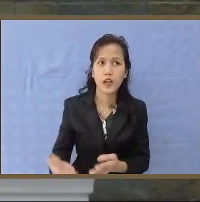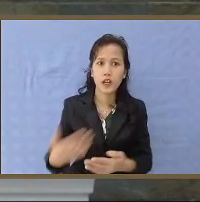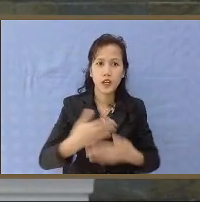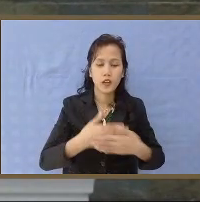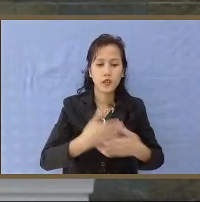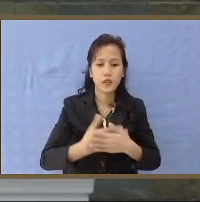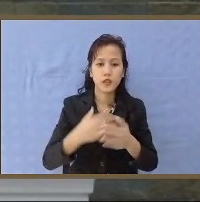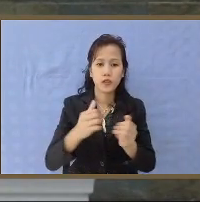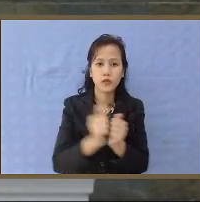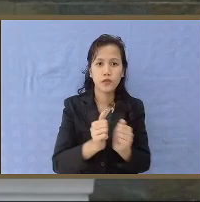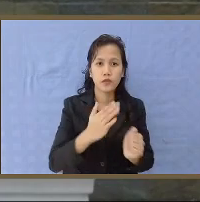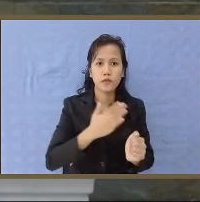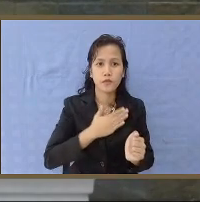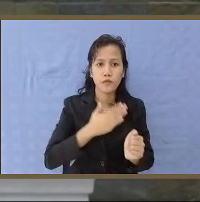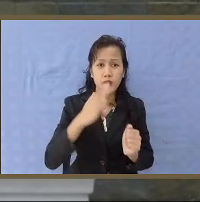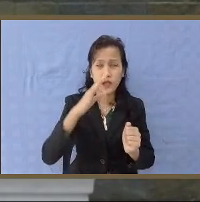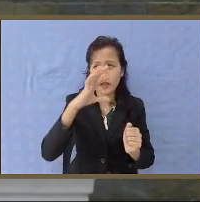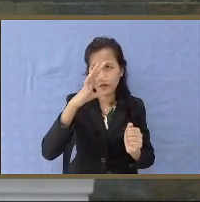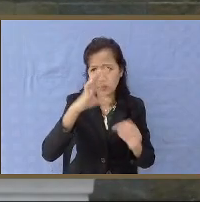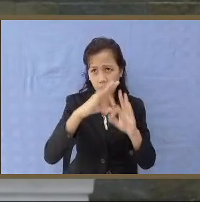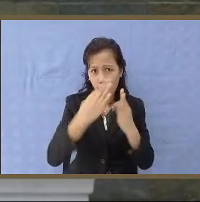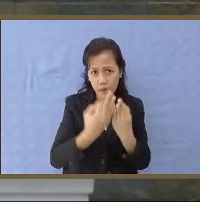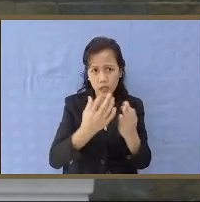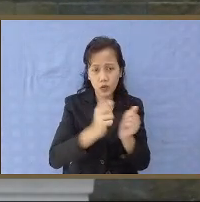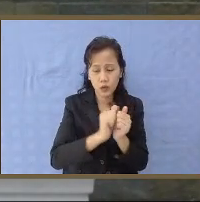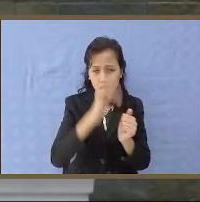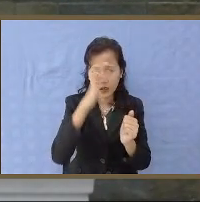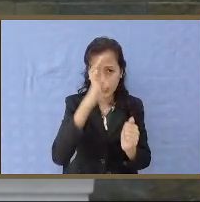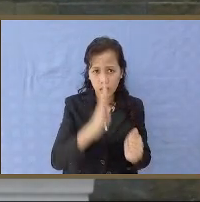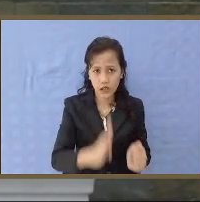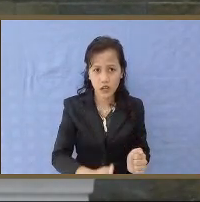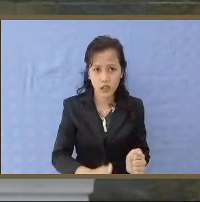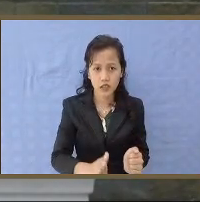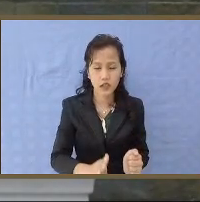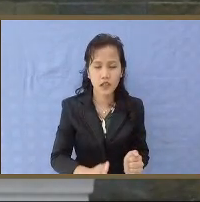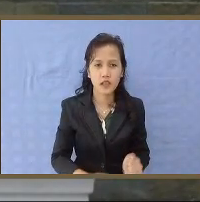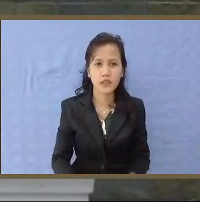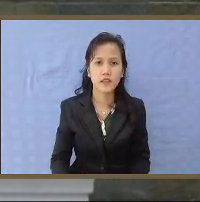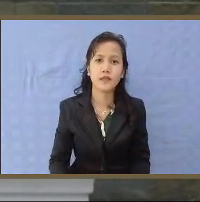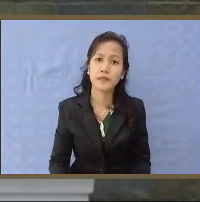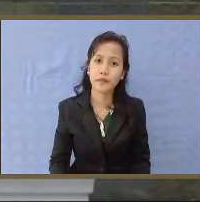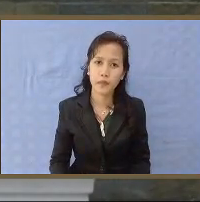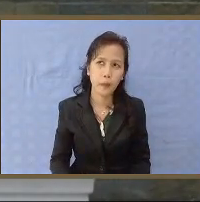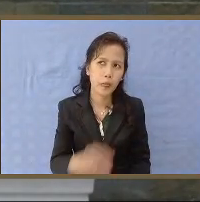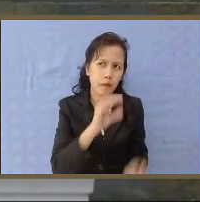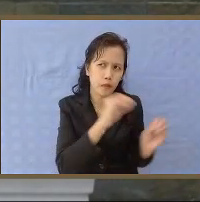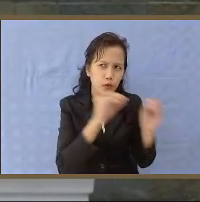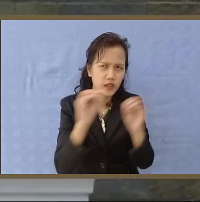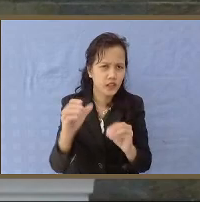Except. Huwag mong kakalimutan po yan sa inyong mind, mga kapatid. Except.